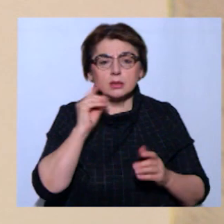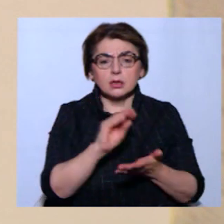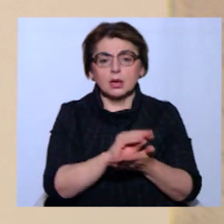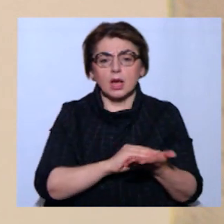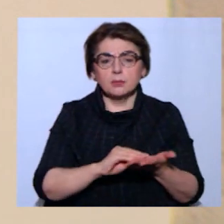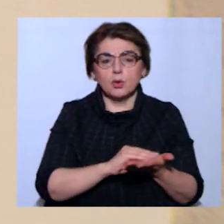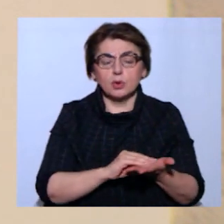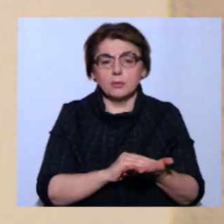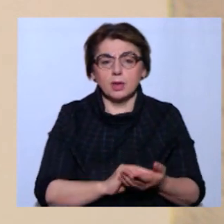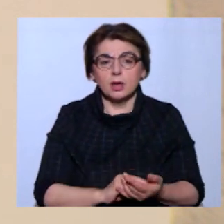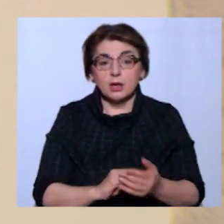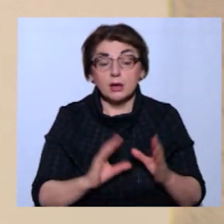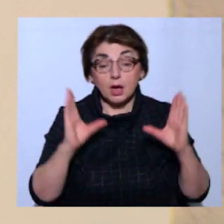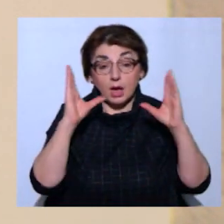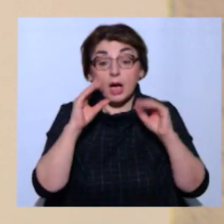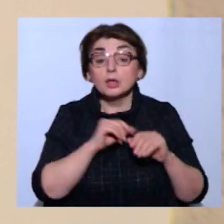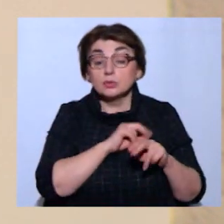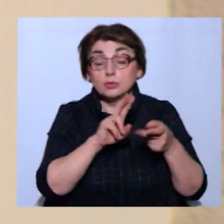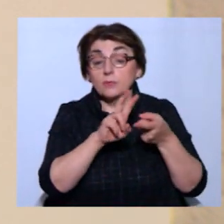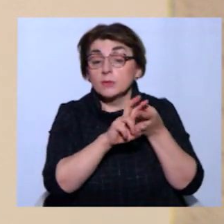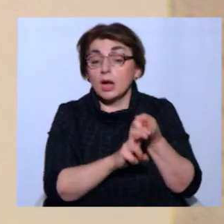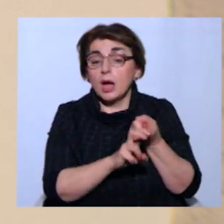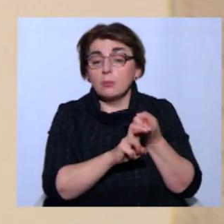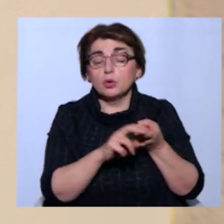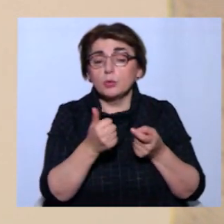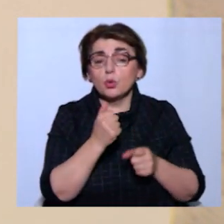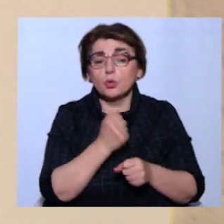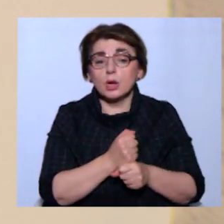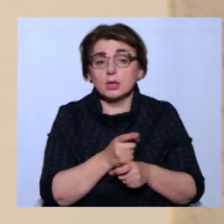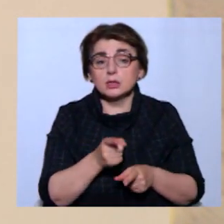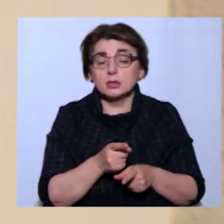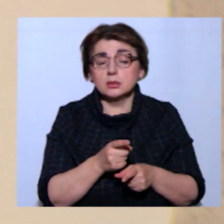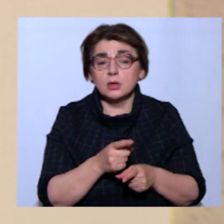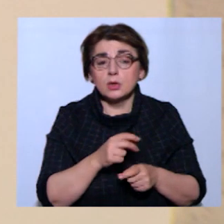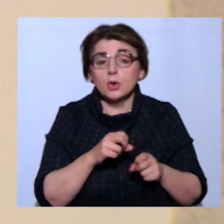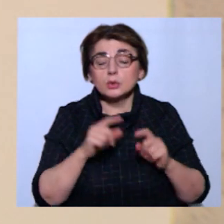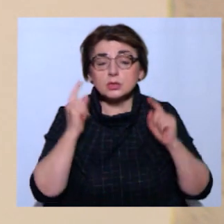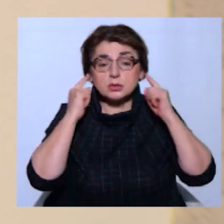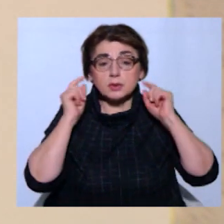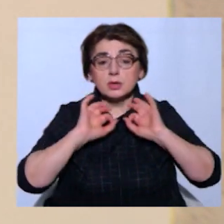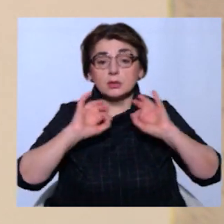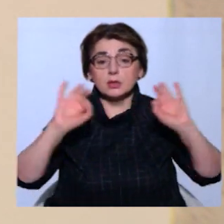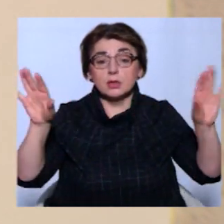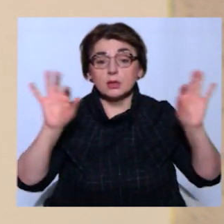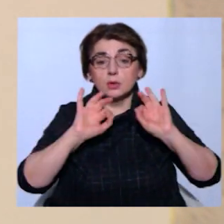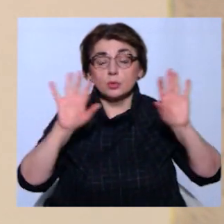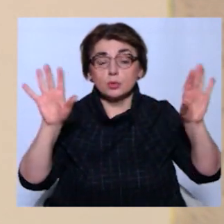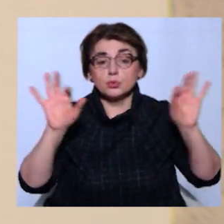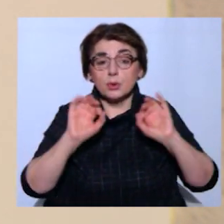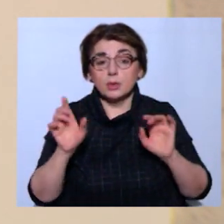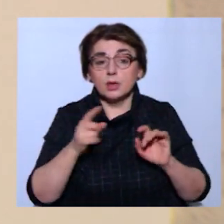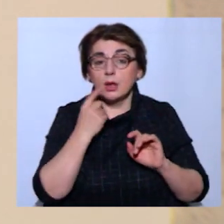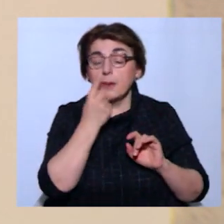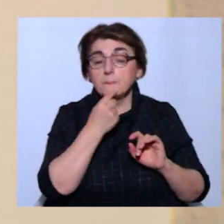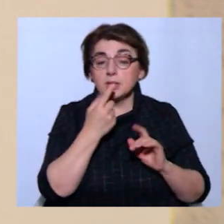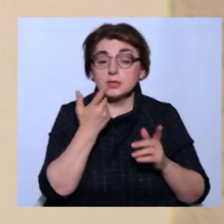ხო? ღამურები როგორ აკეთებენ ამას ყველაფერს? ისინი უშვებენ ულტრა ბგერებს პირის